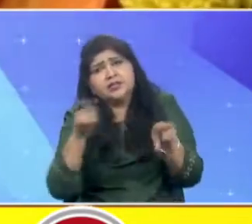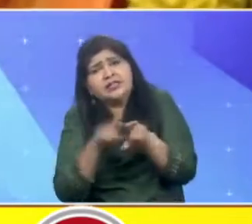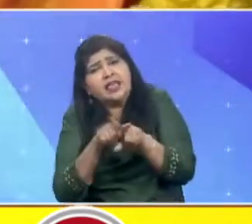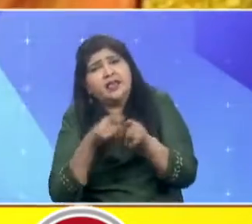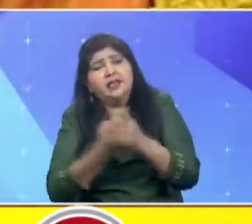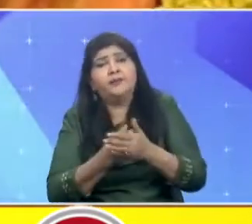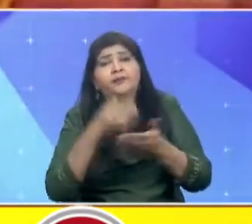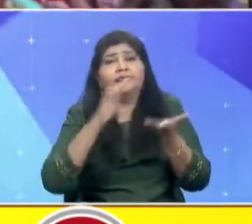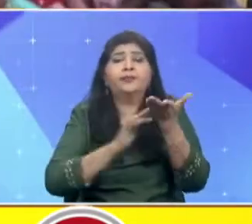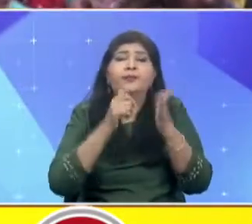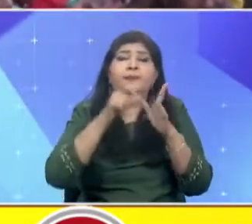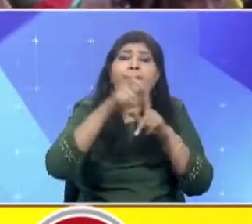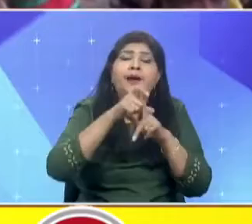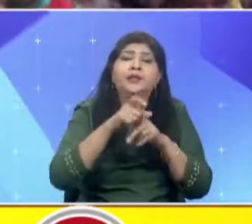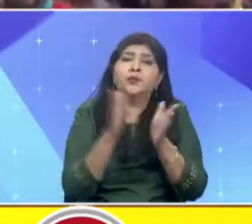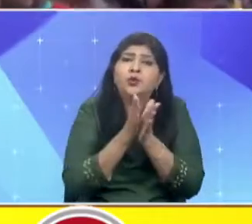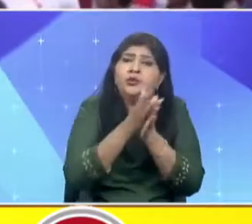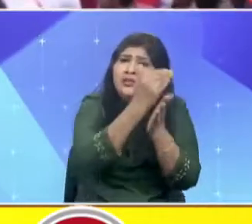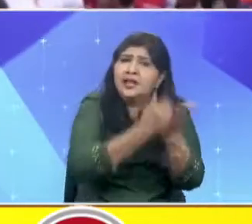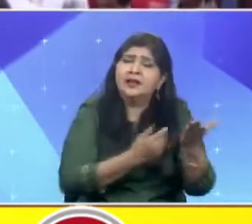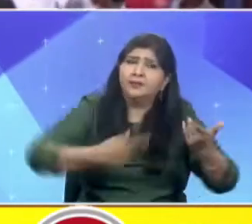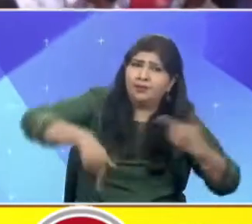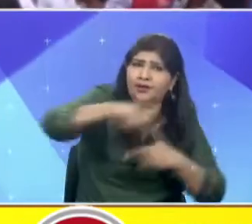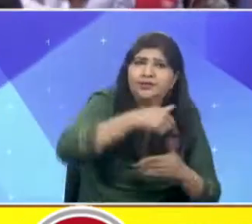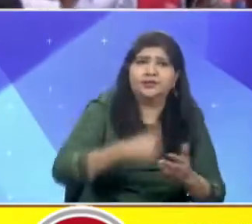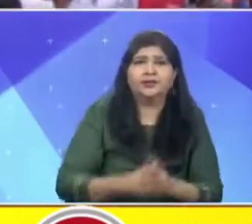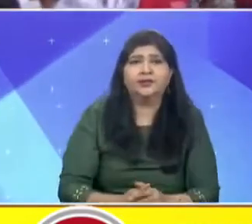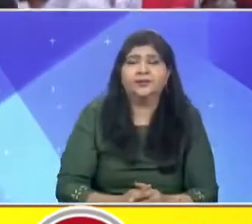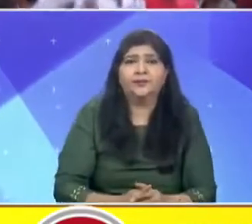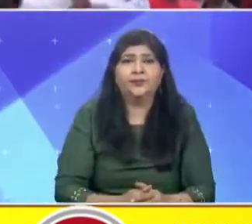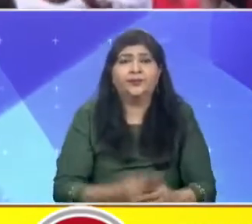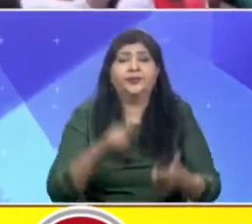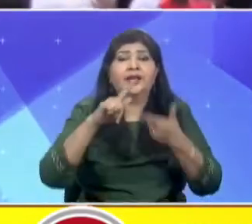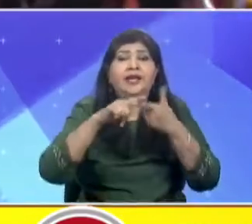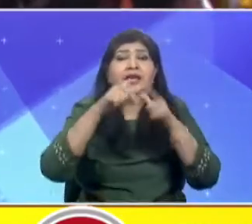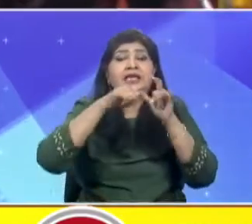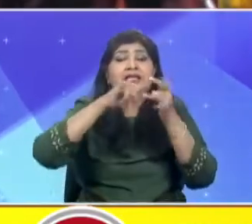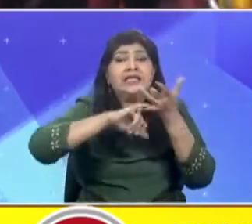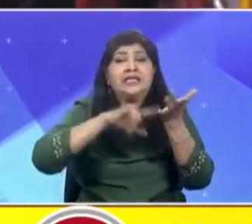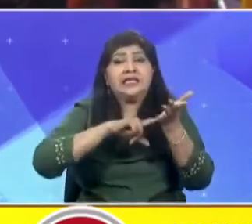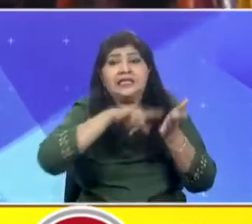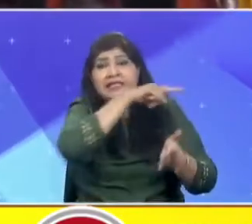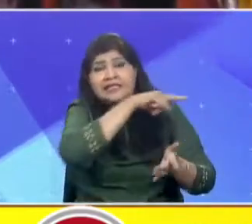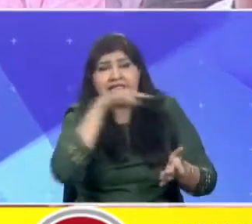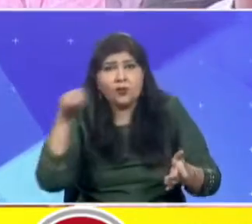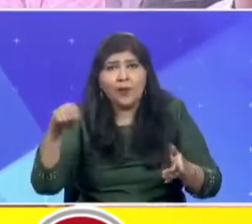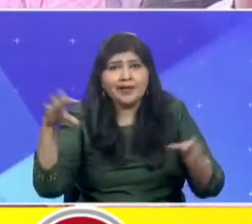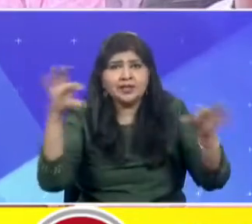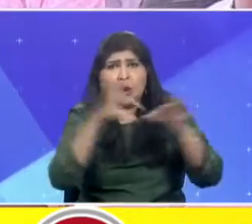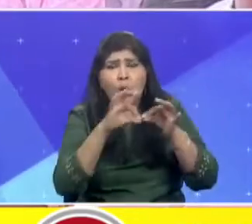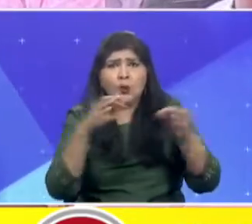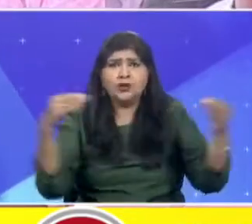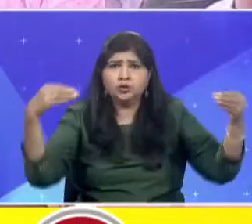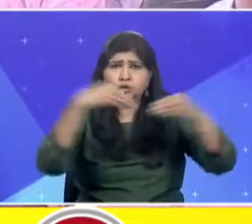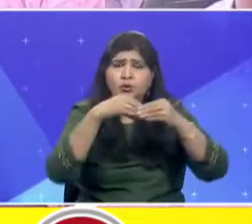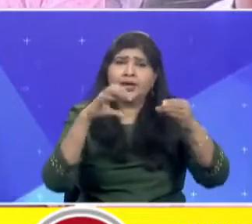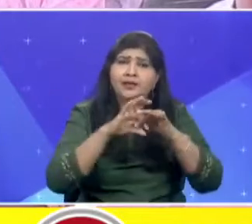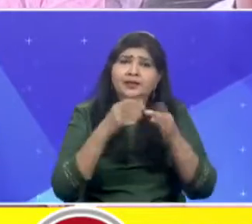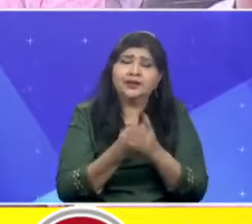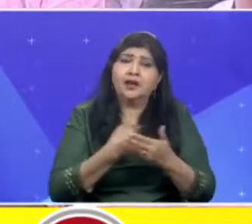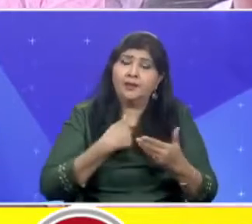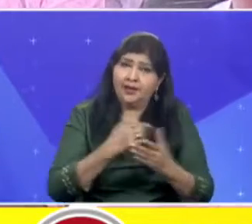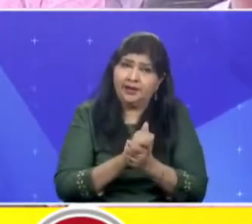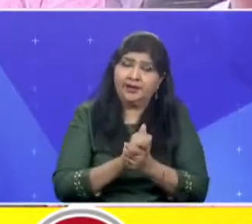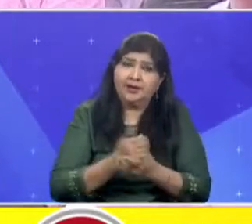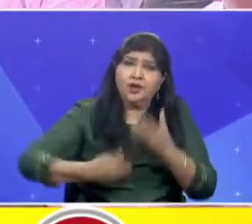वहां माधवपुर मेला लगता है। ईस्ट और वेस्ट का ये गहरा नाता